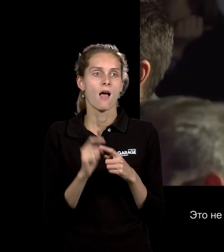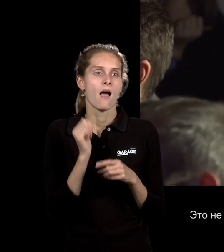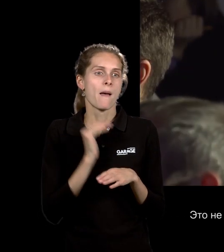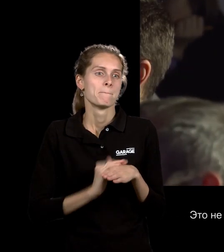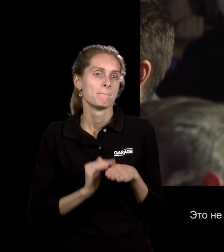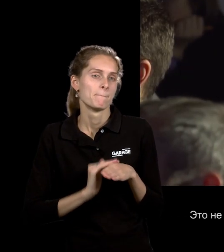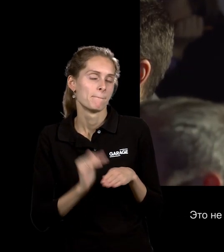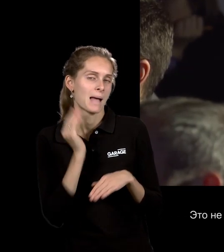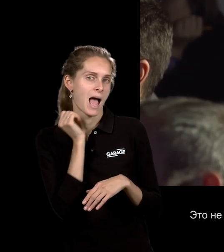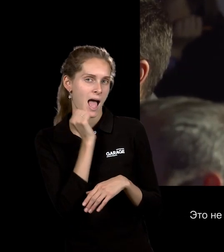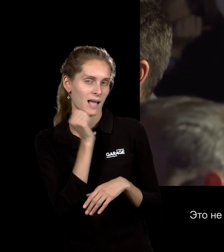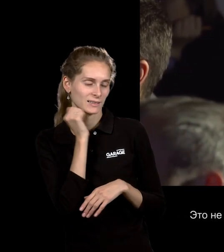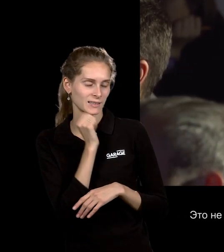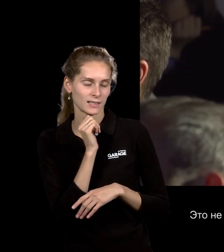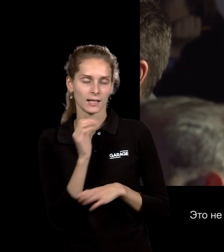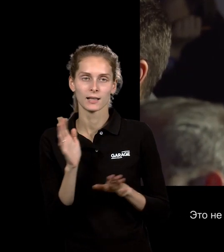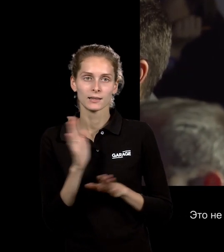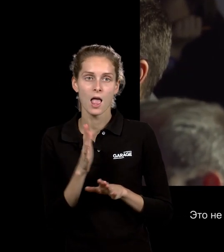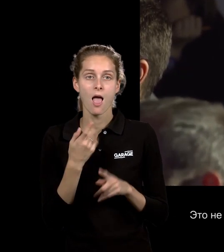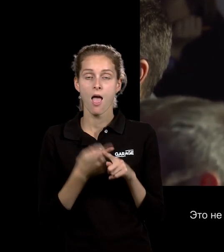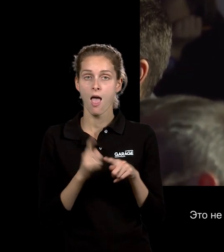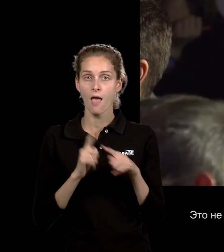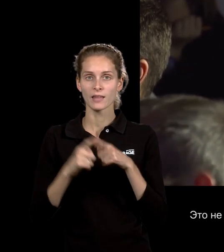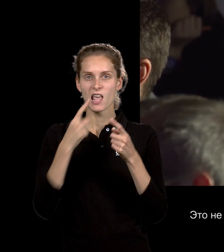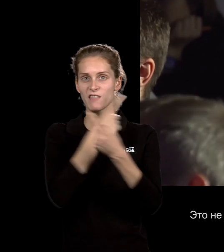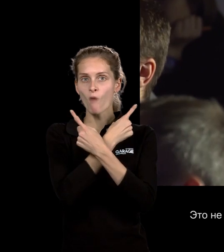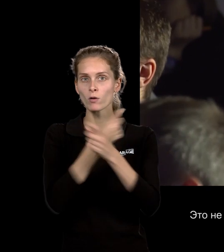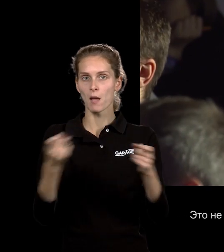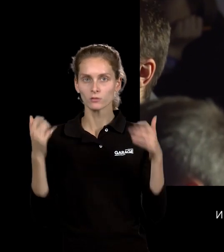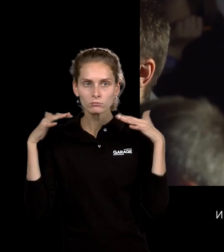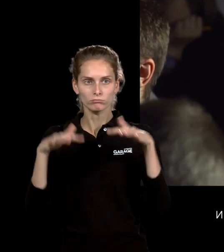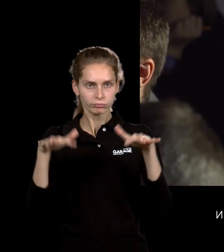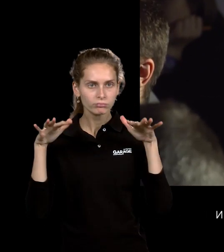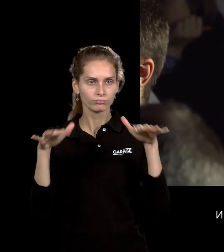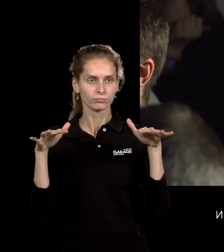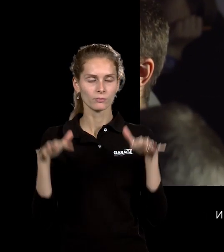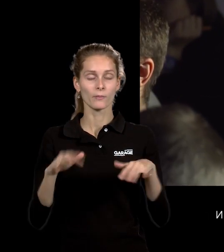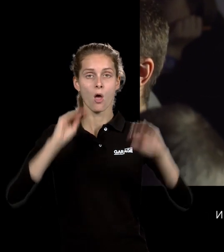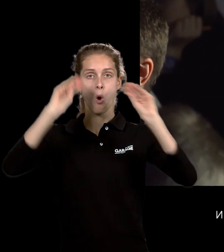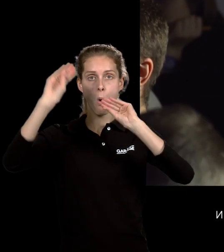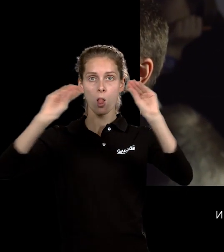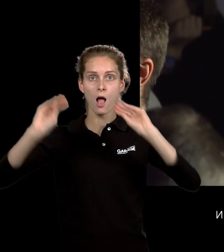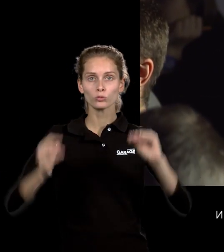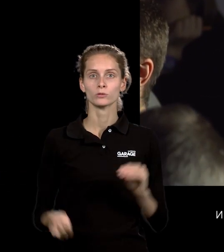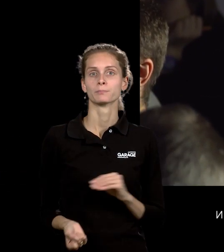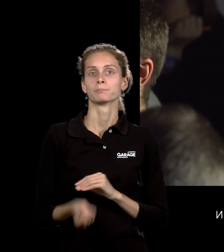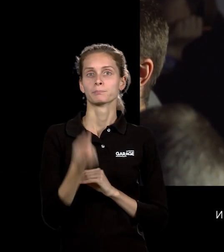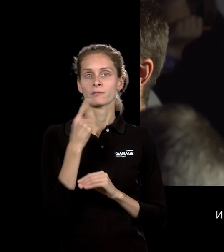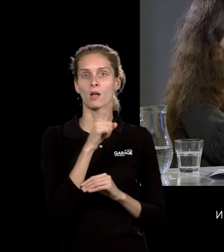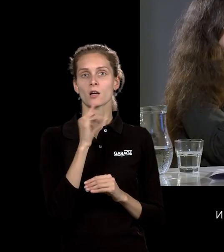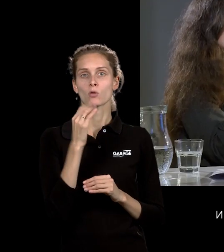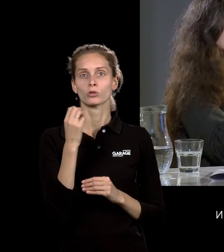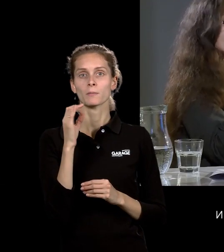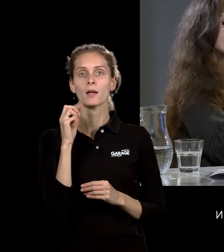это не предмет, это некие информационные потоки, которые нас окружают. И тот коллаж, который появляется у